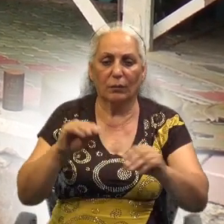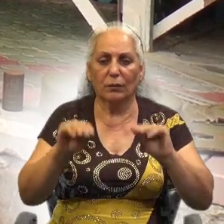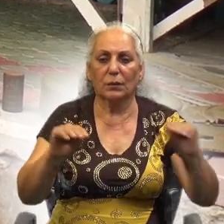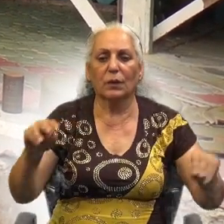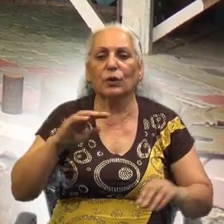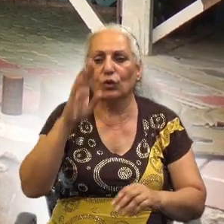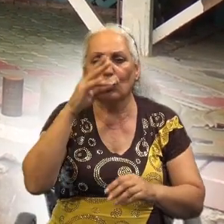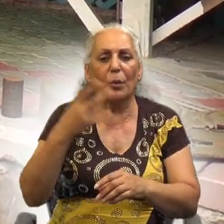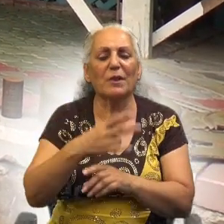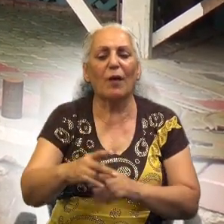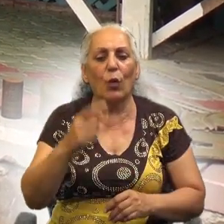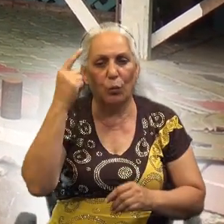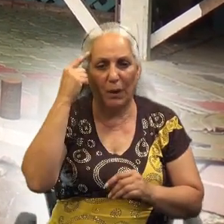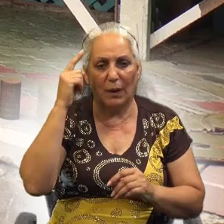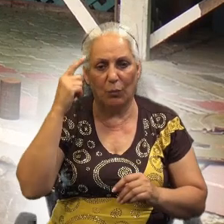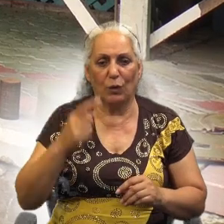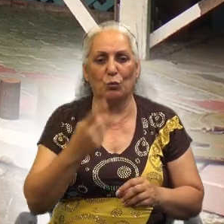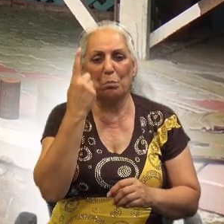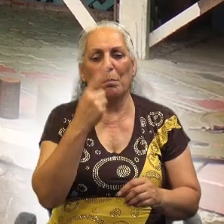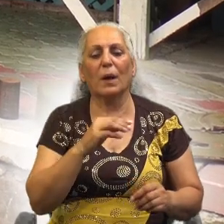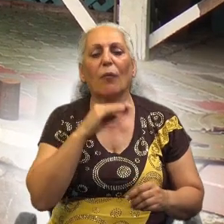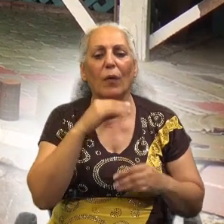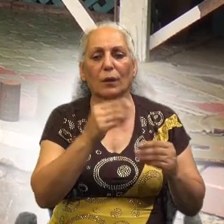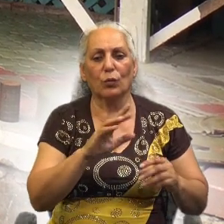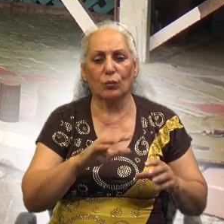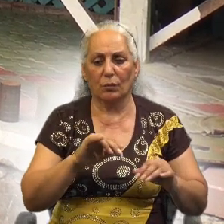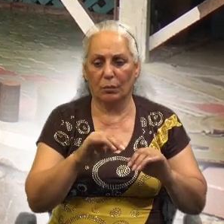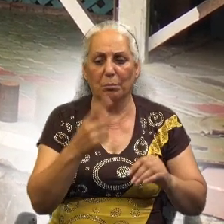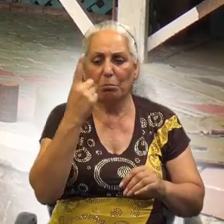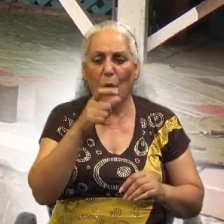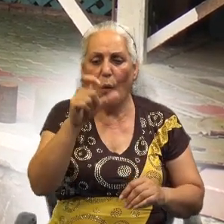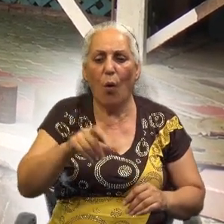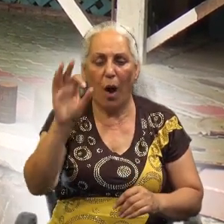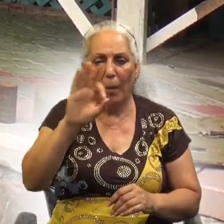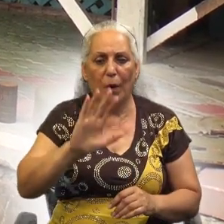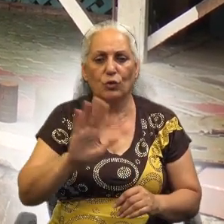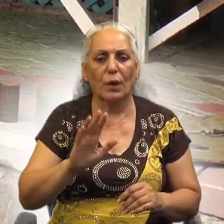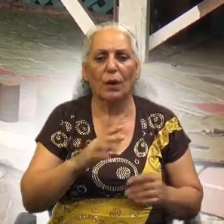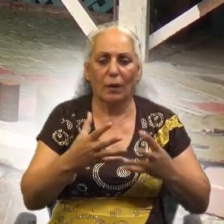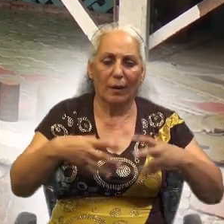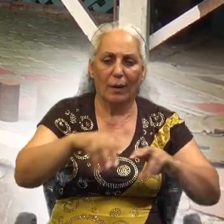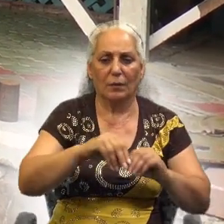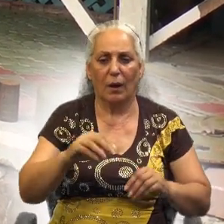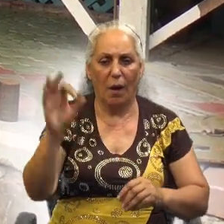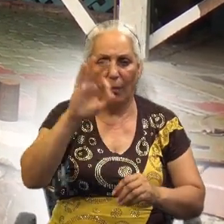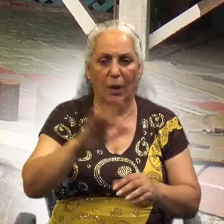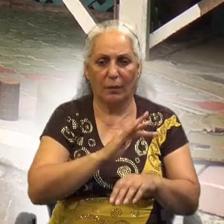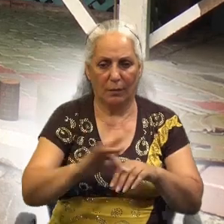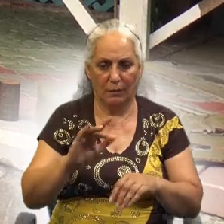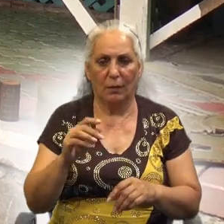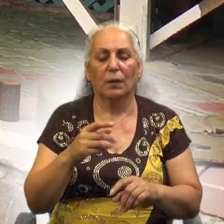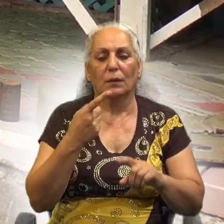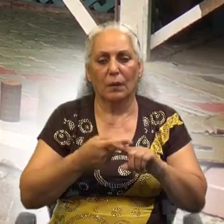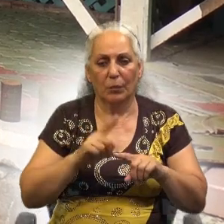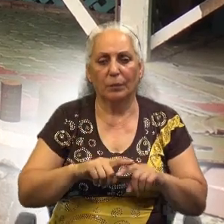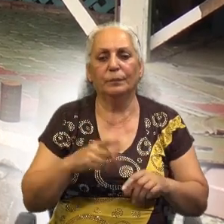ճշնամու նպատակը երբ որ ժամանակ պատերազմի ժամանակ եղել են ականապատված տարածքներ, դա մեկ հոգու կյանքը խեղել է կամ խլել չի եղել։ Իրենց ներկայացնում ենք օրինակներ,